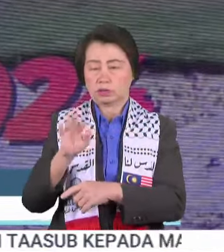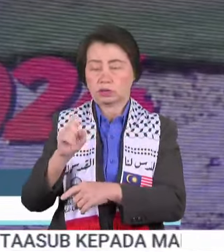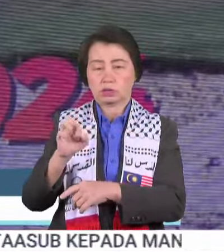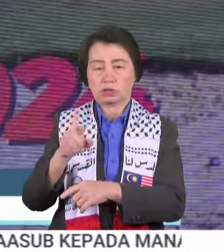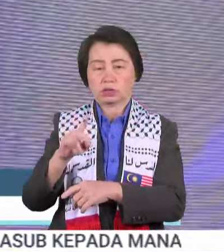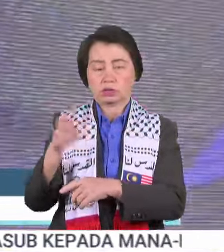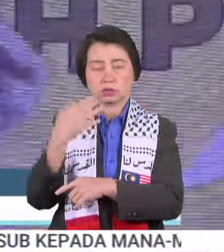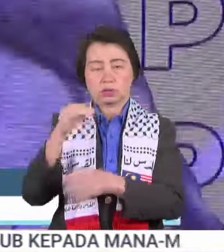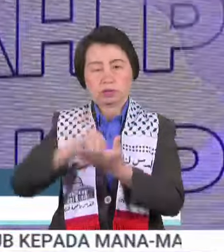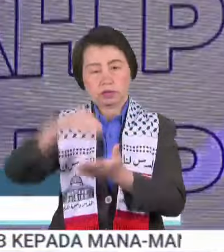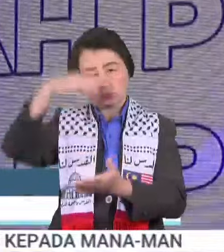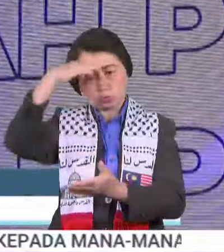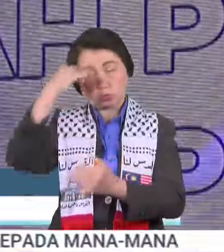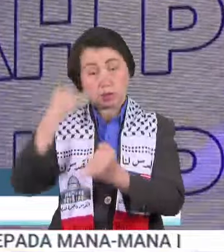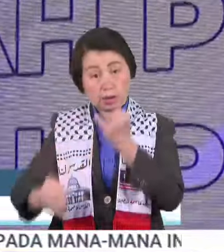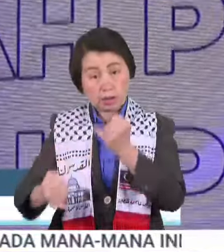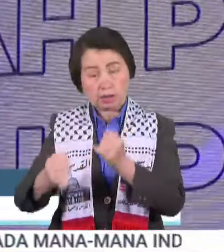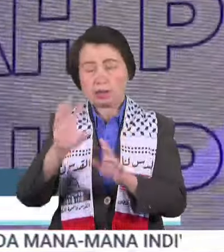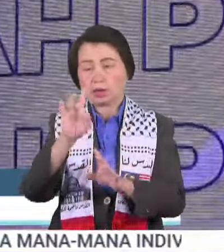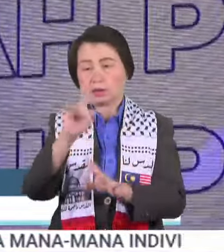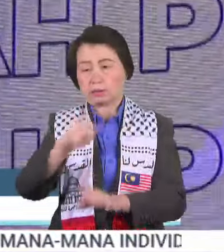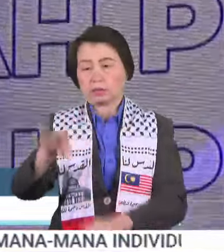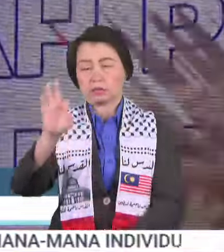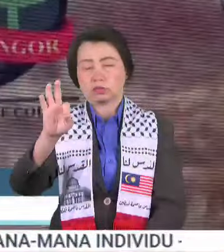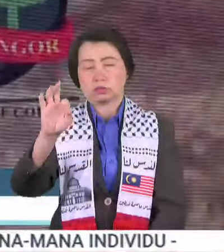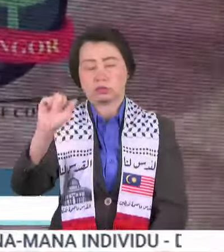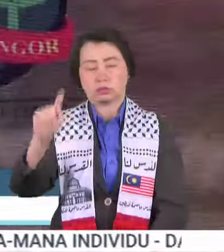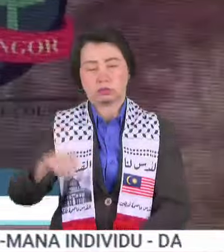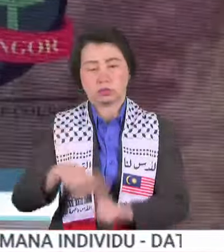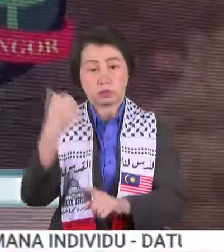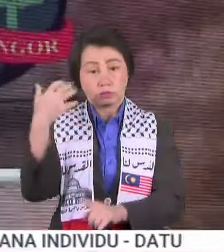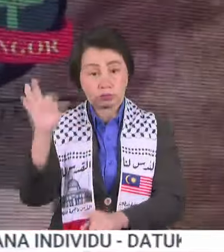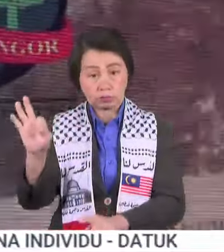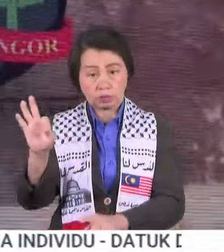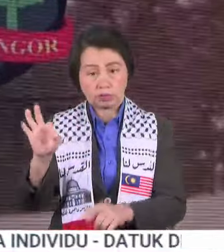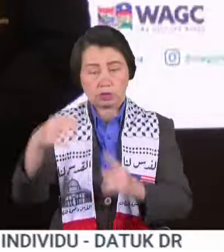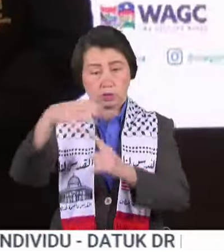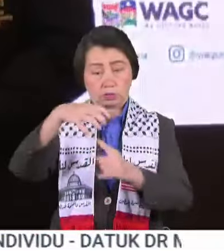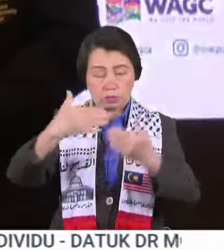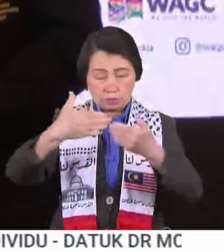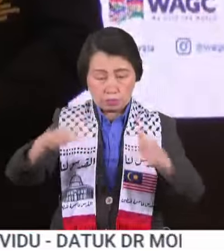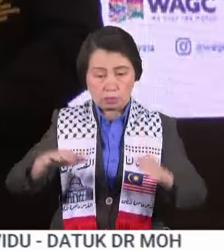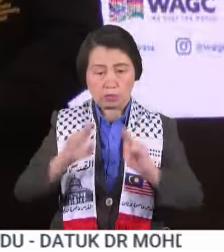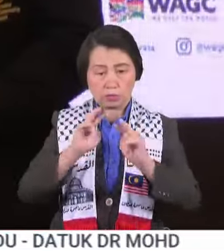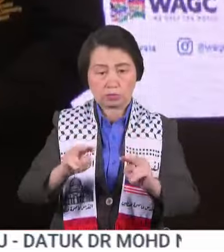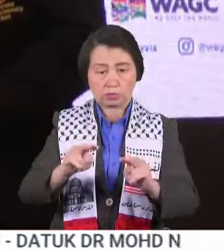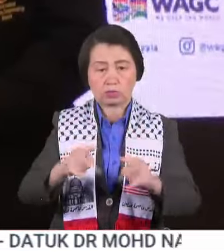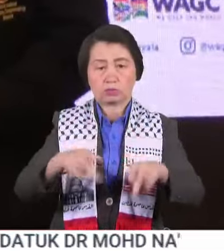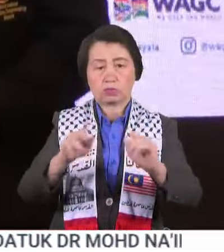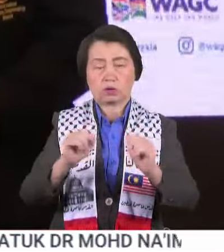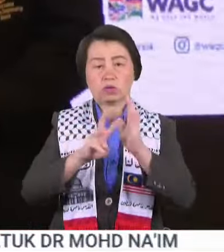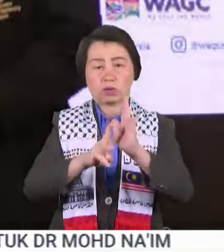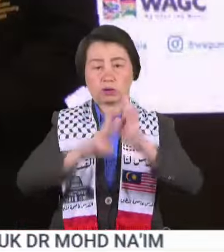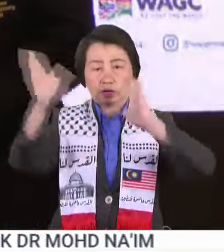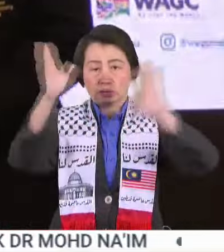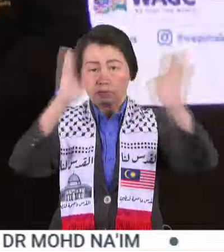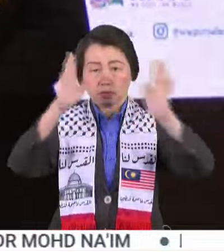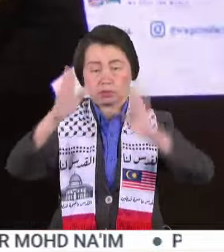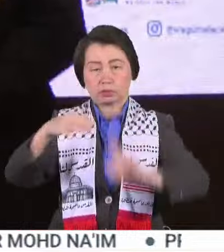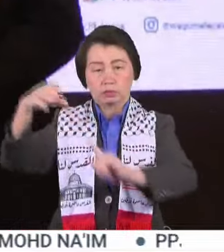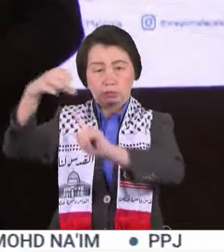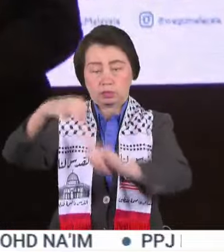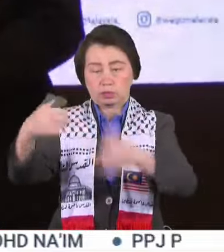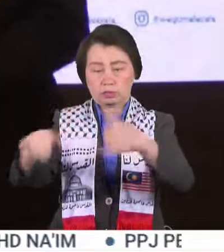Golf Resort Johor pada 8 hingga 10 September ini. Kejohanan terbuka itu menyaksikan juara berpeluang mewakili negara pada